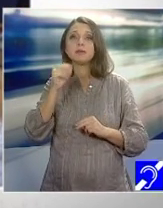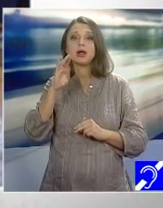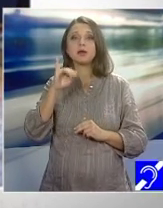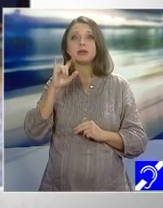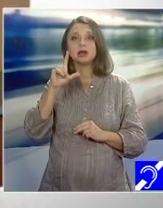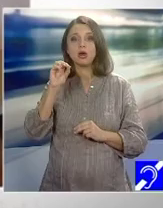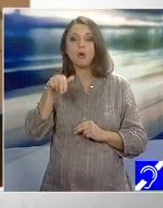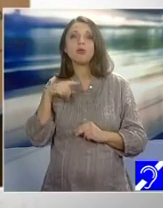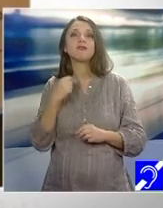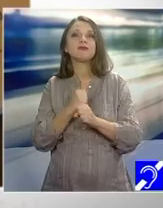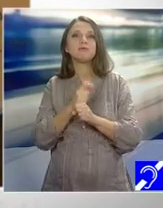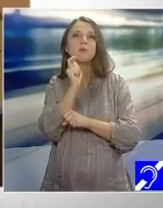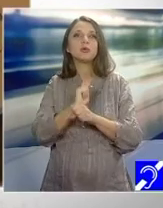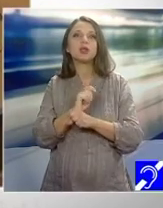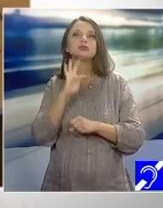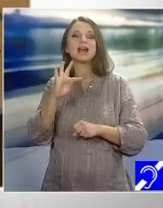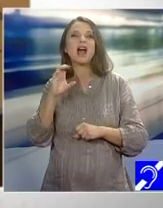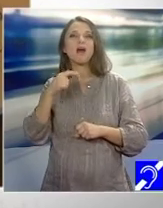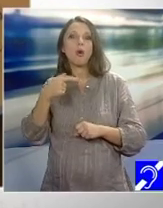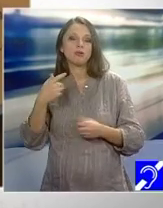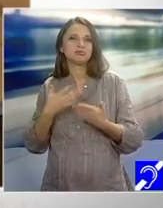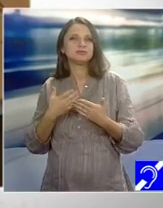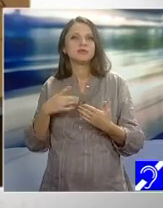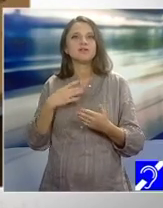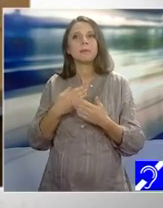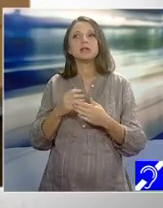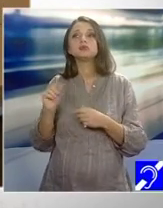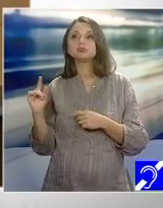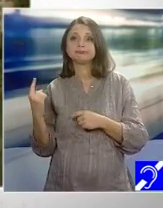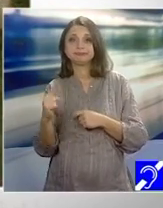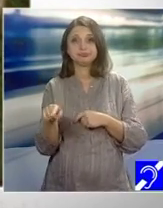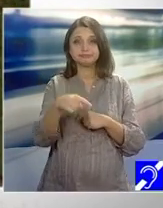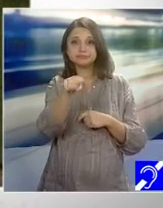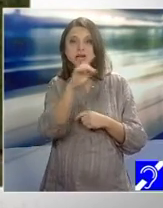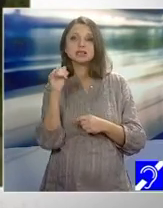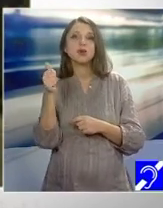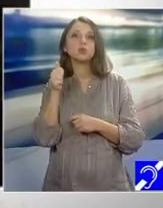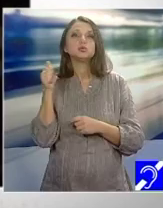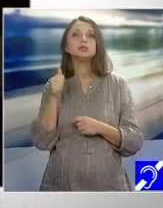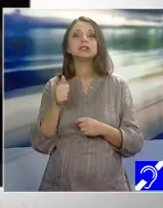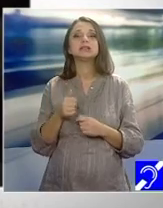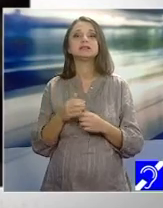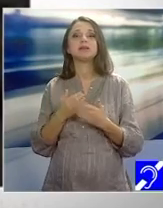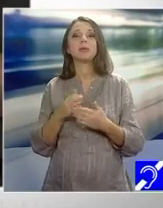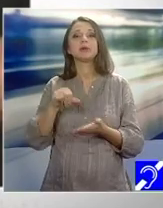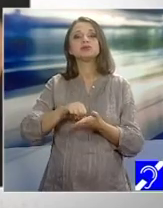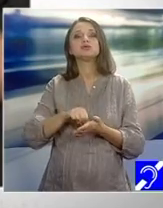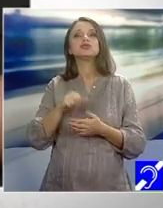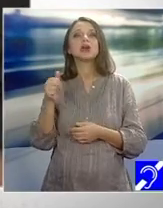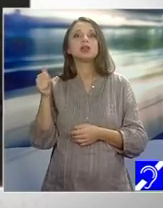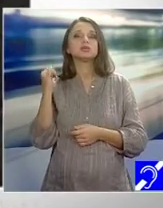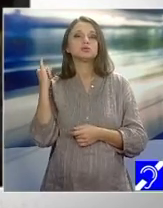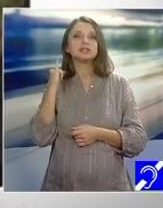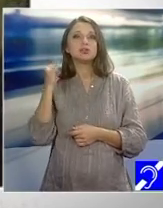proiectul Terra Cognita, care și-a propus documentarea și promovarea unui traseu turistic pilot în centrul istoric al Clujului, adaptat nevoilor